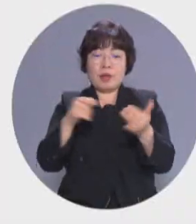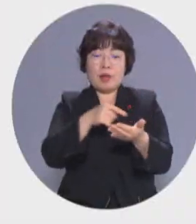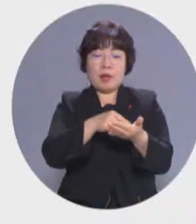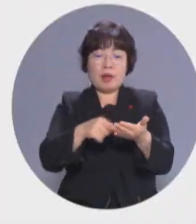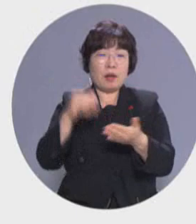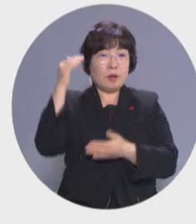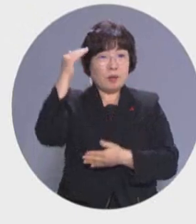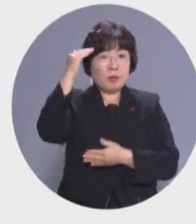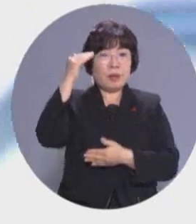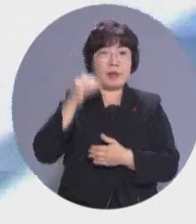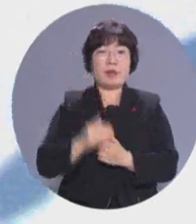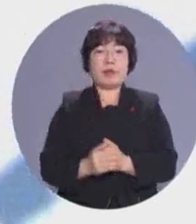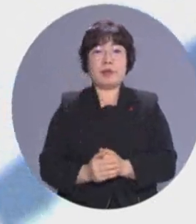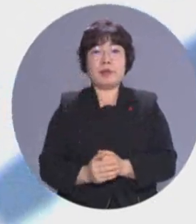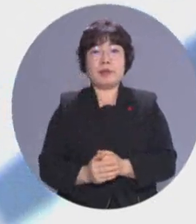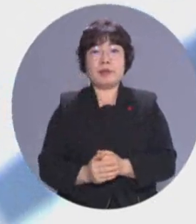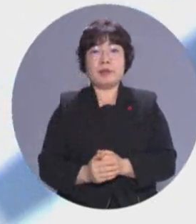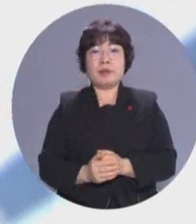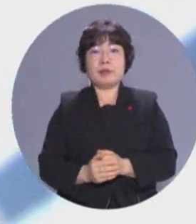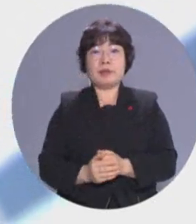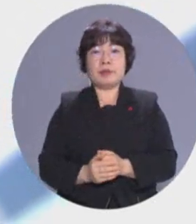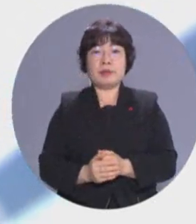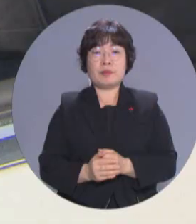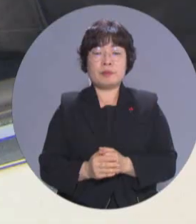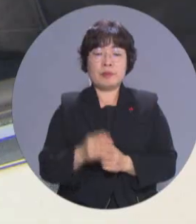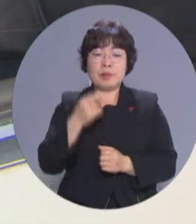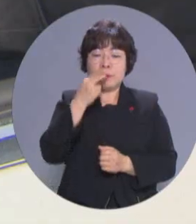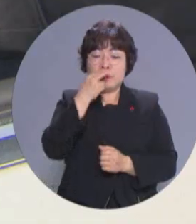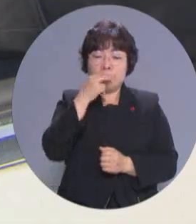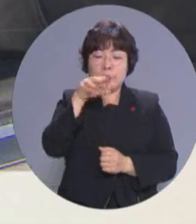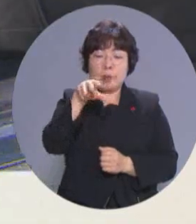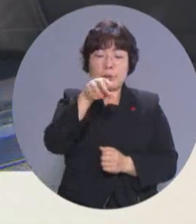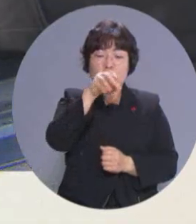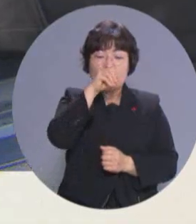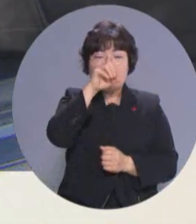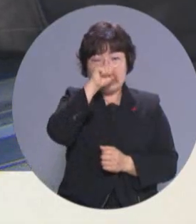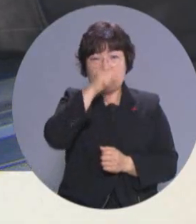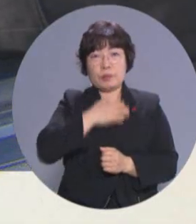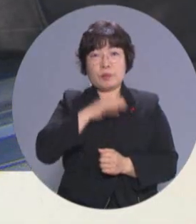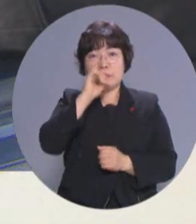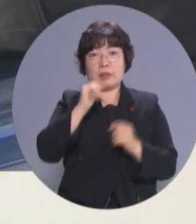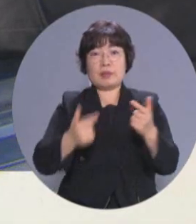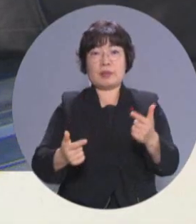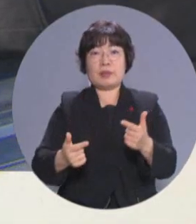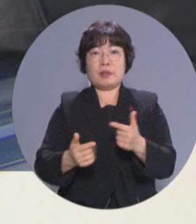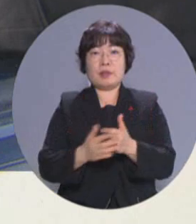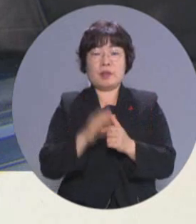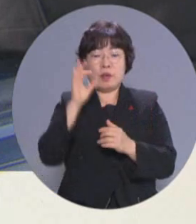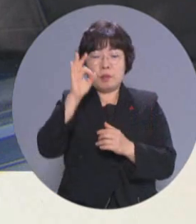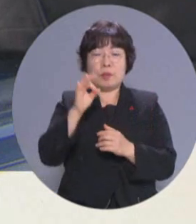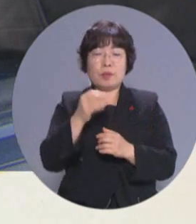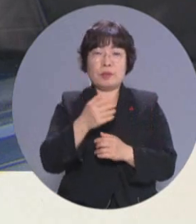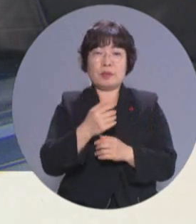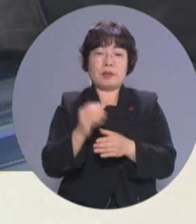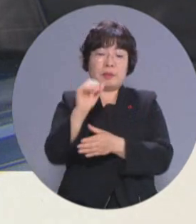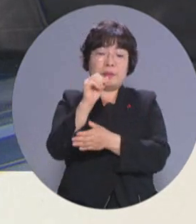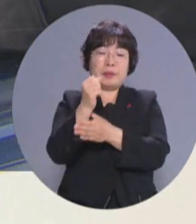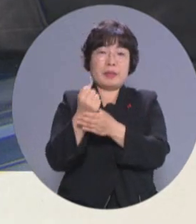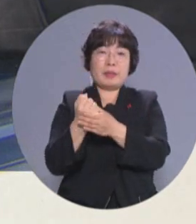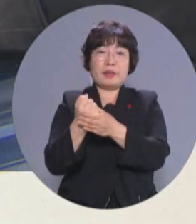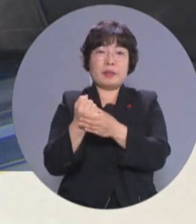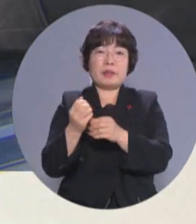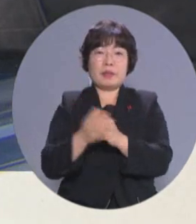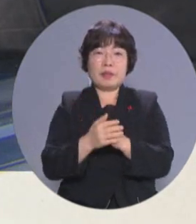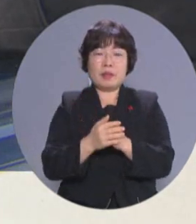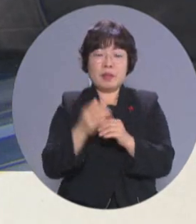운전을 방해할 수도 있습니다. 간접 흡연이니까 기분 안 좋죠, 기분이. 솔직히. 보기도 안 좋고.